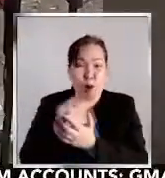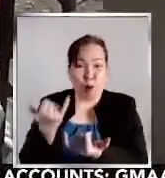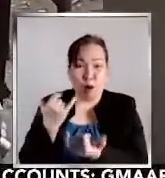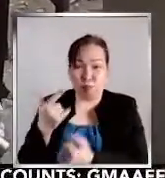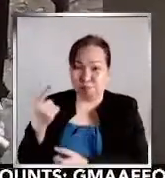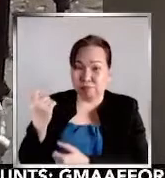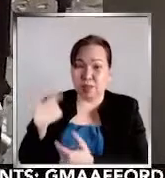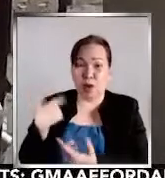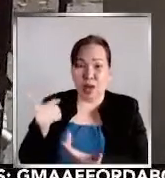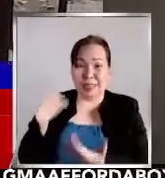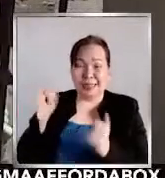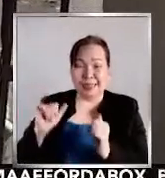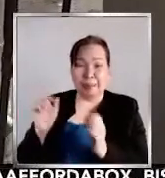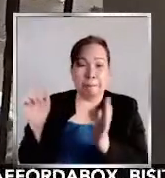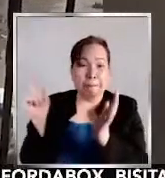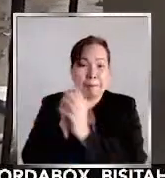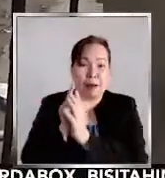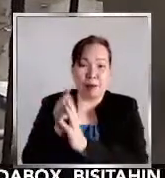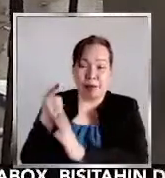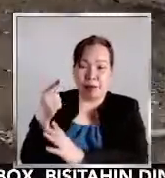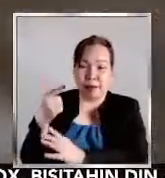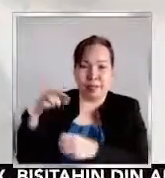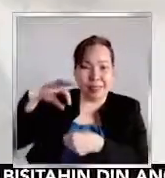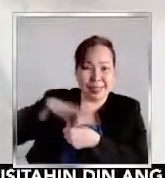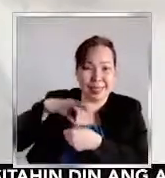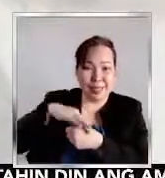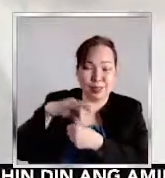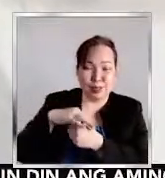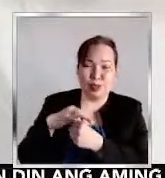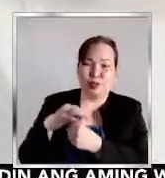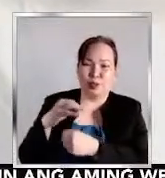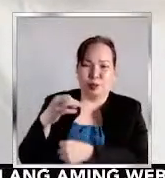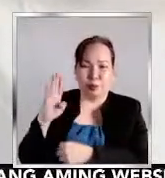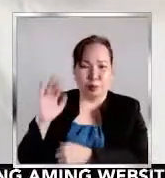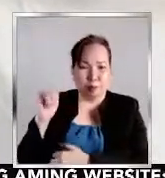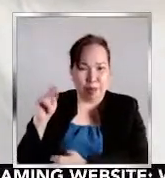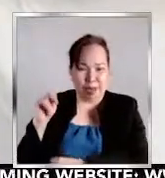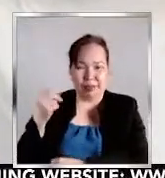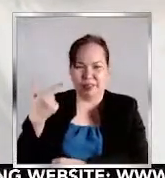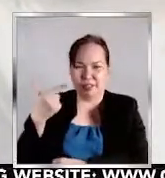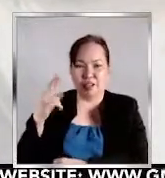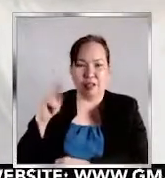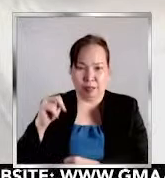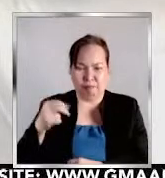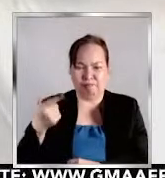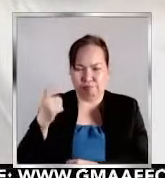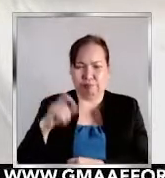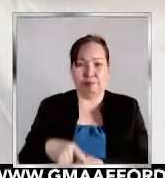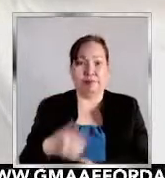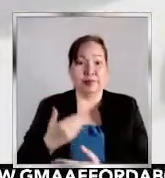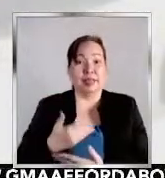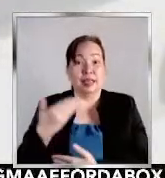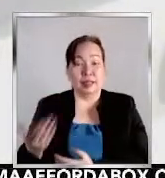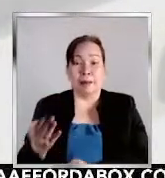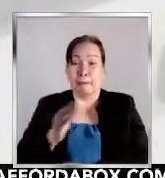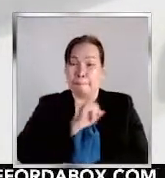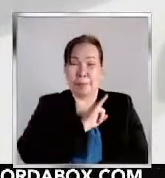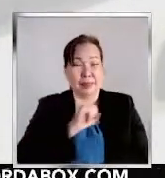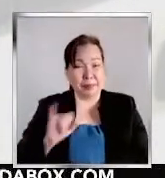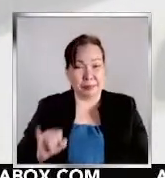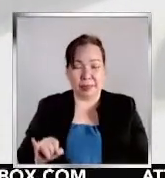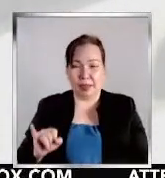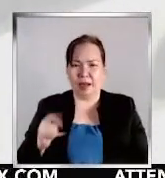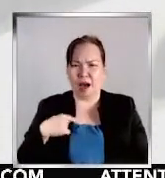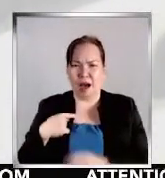ban. Wala pang pahayag ang rider. Sa San Mateo, Isabela, bumangga naman sa poste ng kuryente ang isang